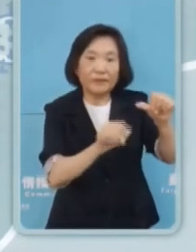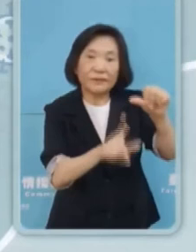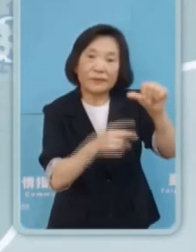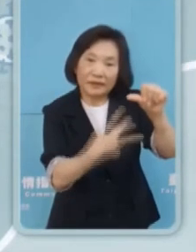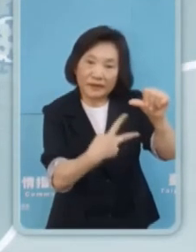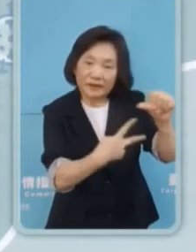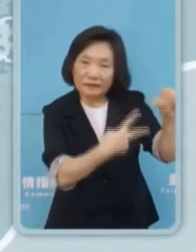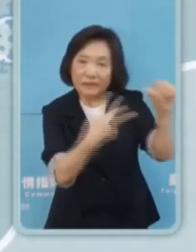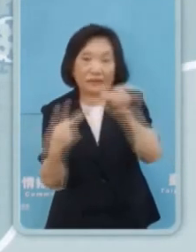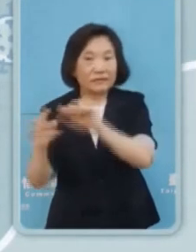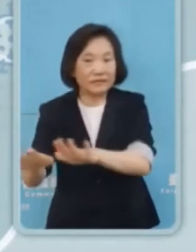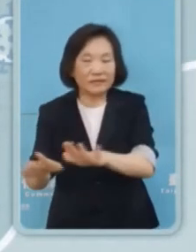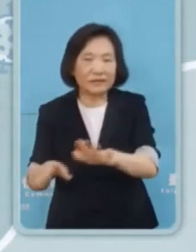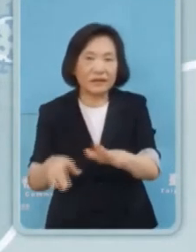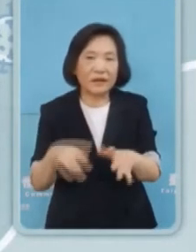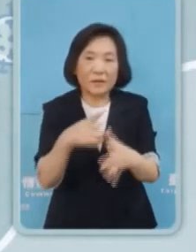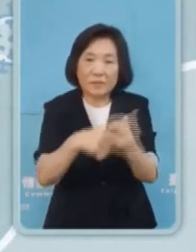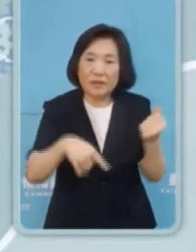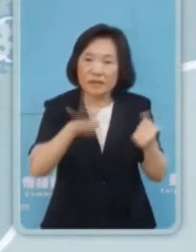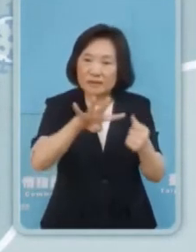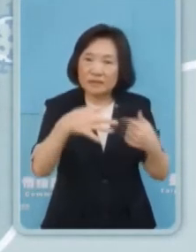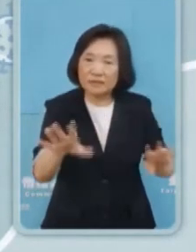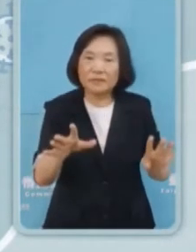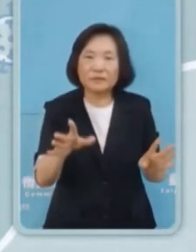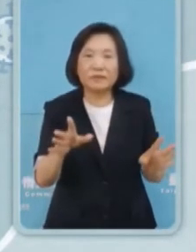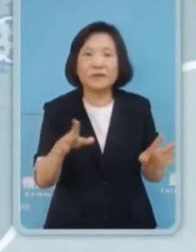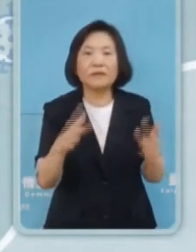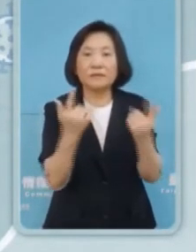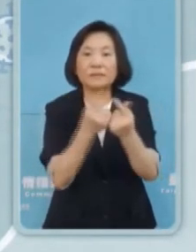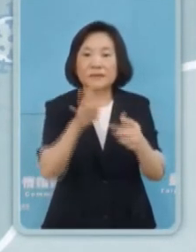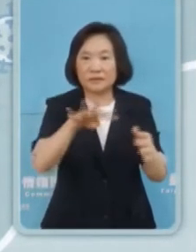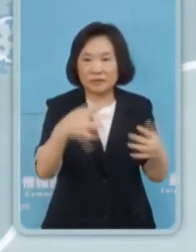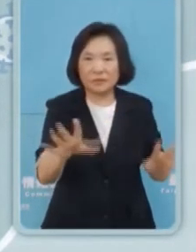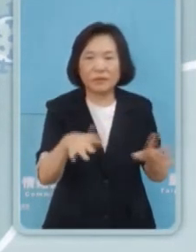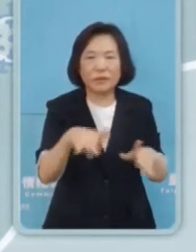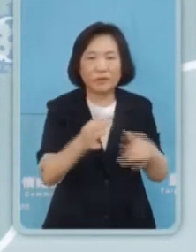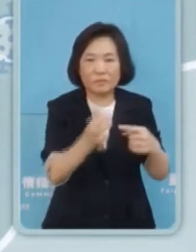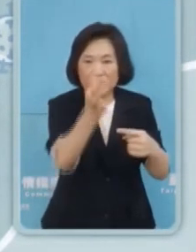哈，我们这4000多例的一个统计图，很明显的哦。